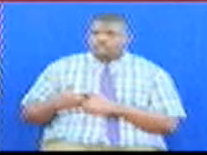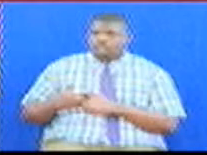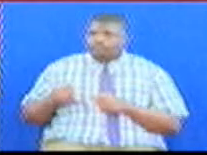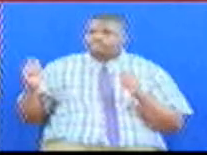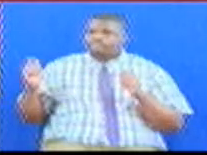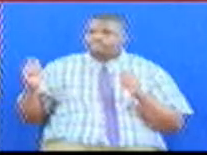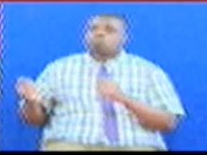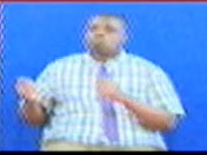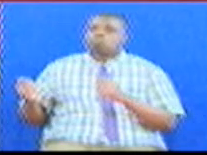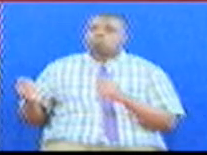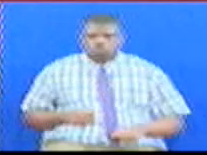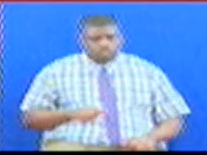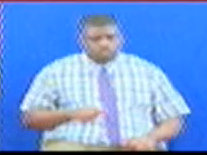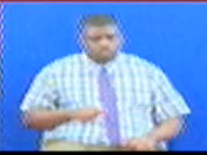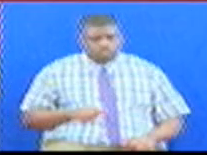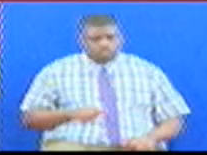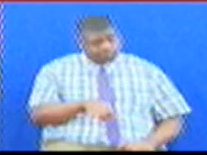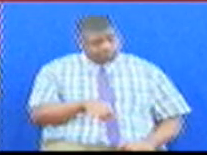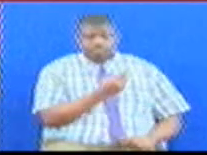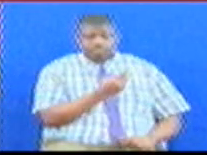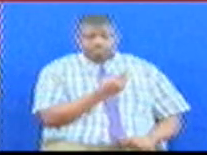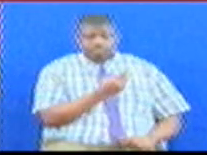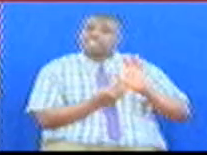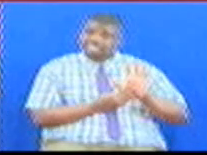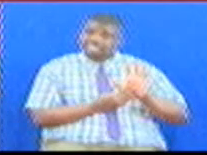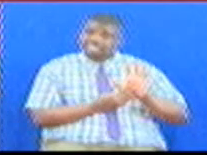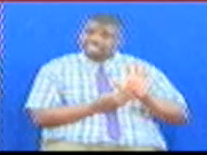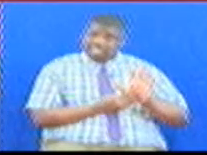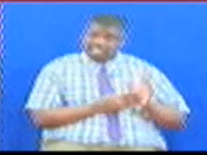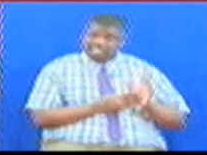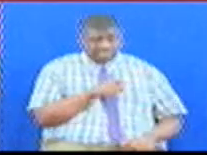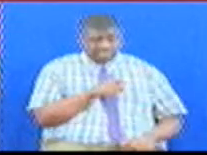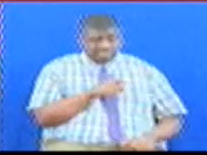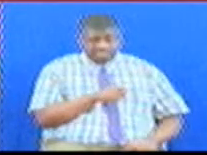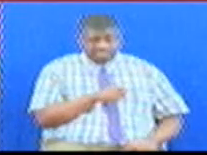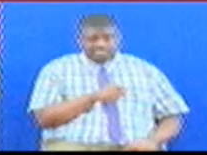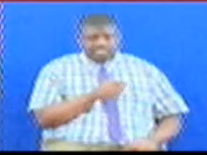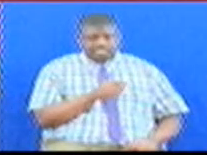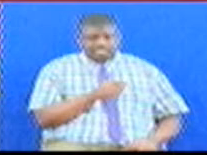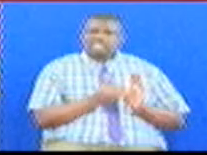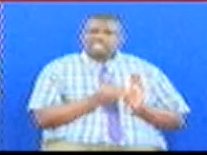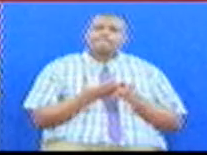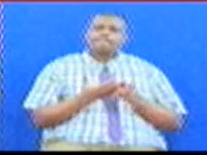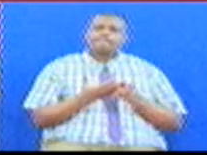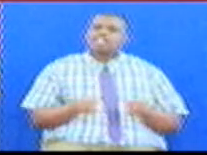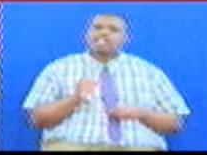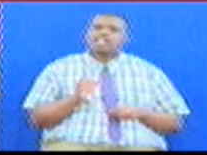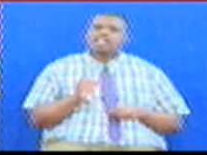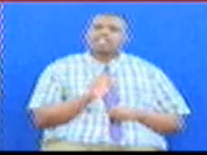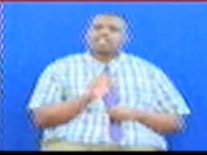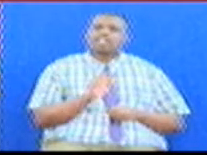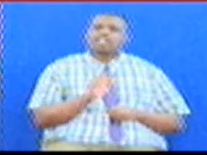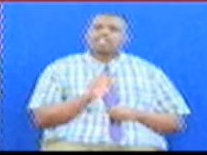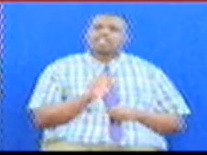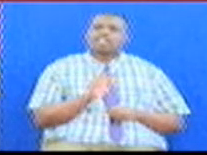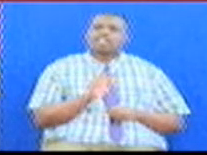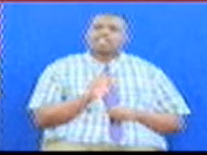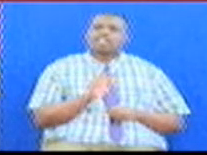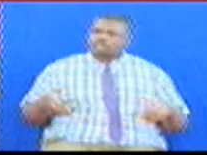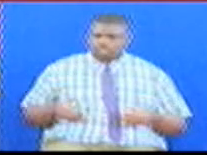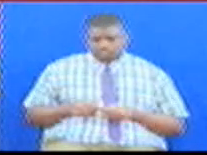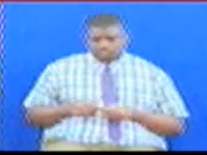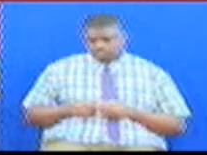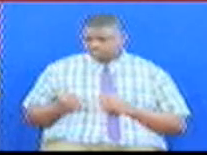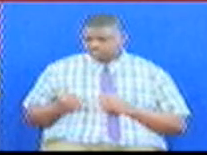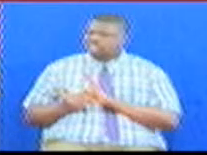tangu mwaka 2009 sheria hii namba 5 ilivyotungwa mpaka leo, madhara yake ya tumetunga sheria